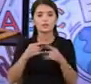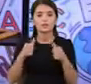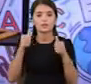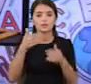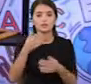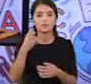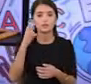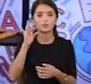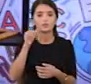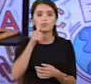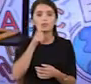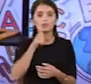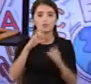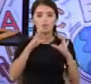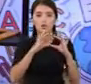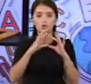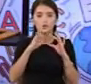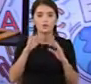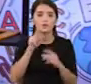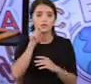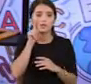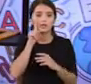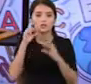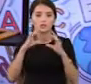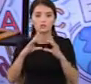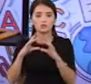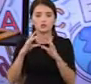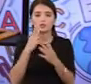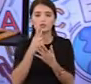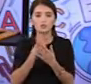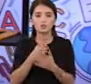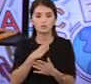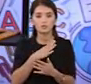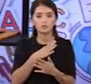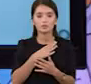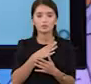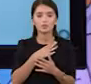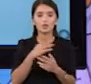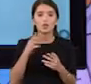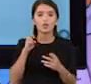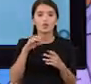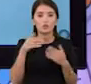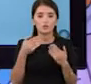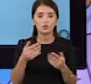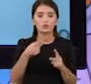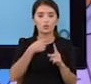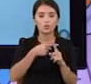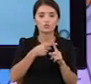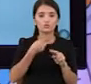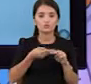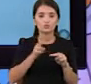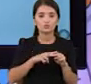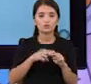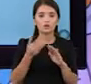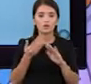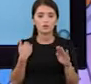siz binafsha rang doirachalar va yashil rangdagi doirachalarni ko'rayapsiz. Bularni qo'sh uchun